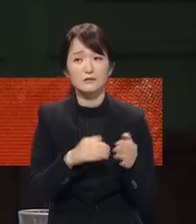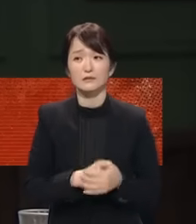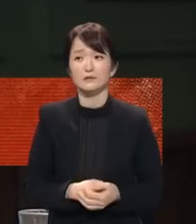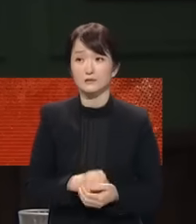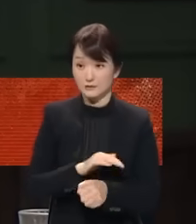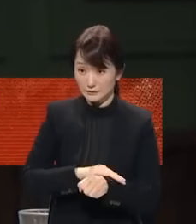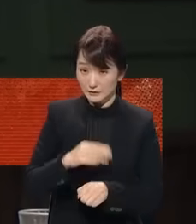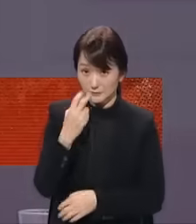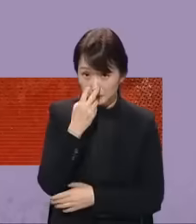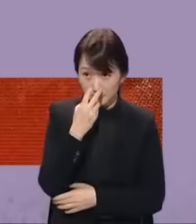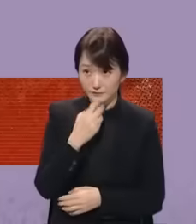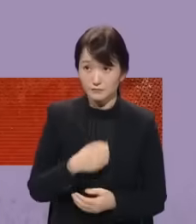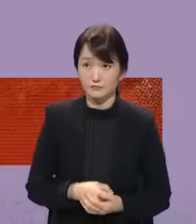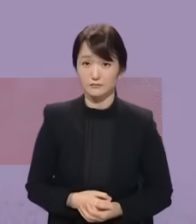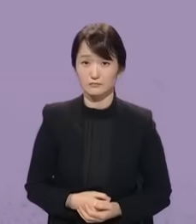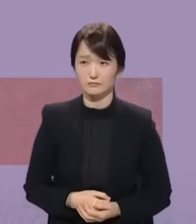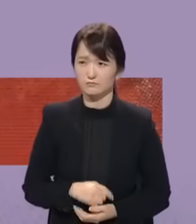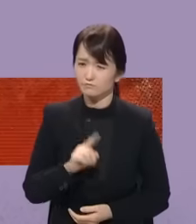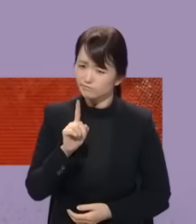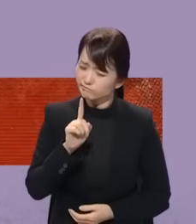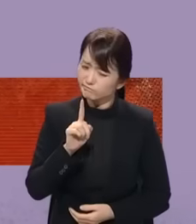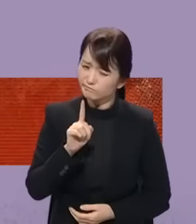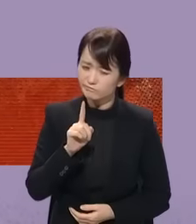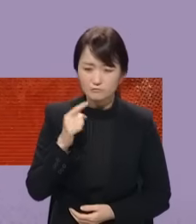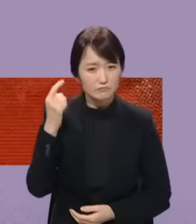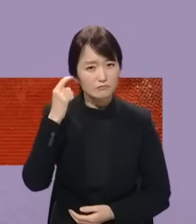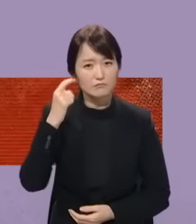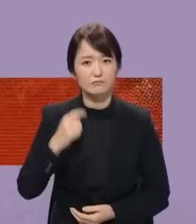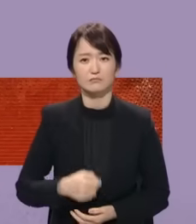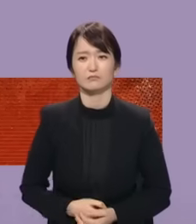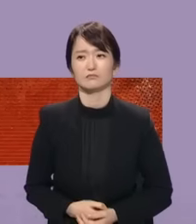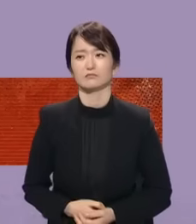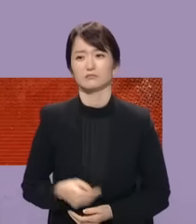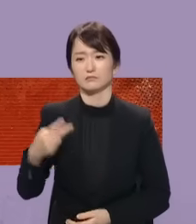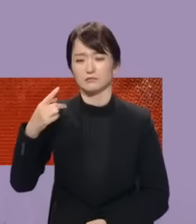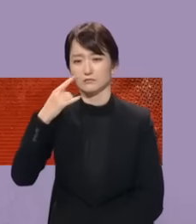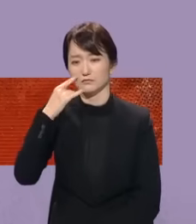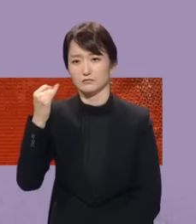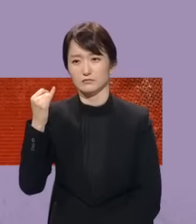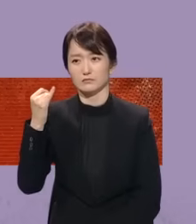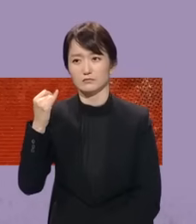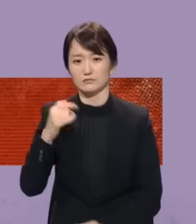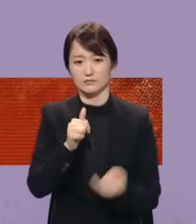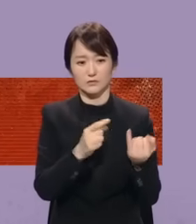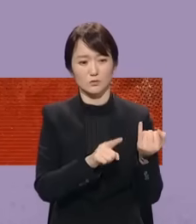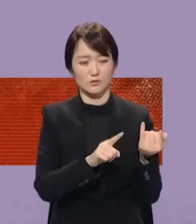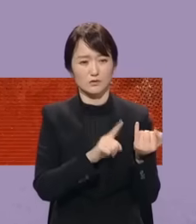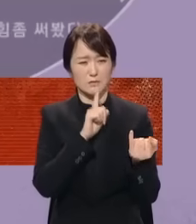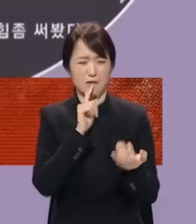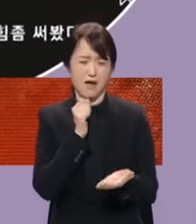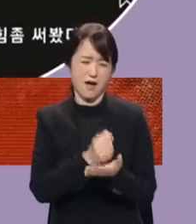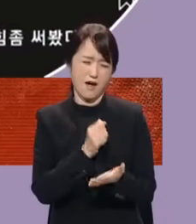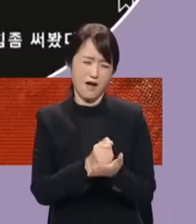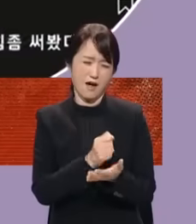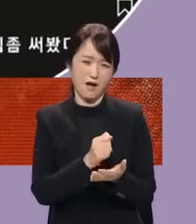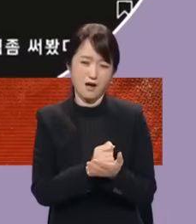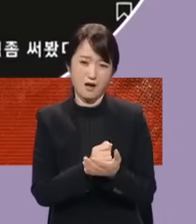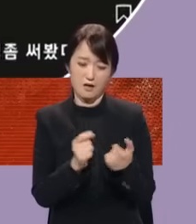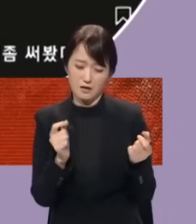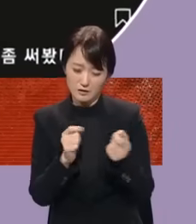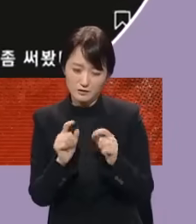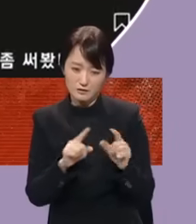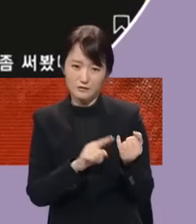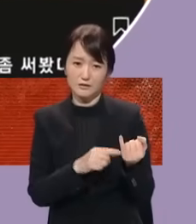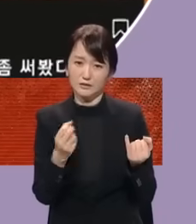잘 좀 챙겨드리라고 하는 거예요. 이게 또 무슨 소린가 해서 들어보니까 시어머니만 이 홍씨 험담을 했다는 겁니다. 뭐 가까이 사는데